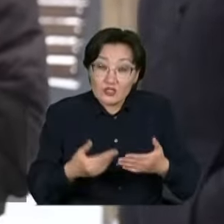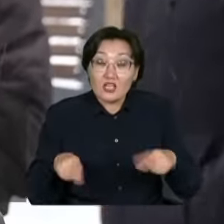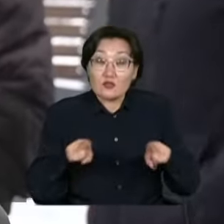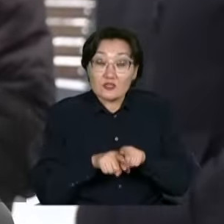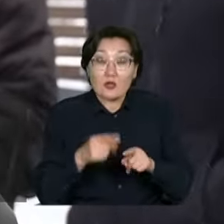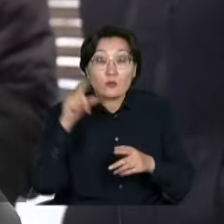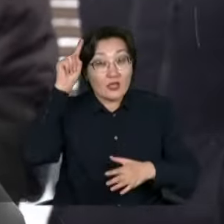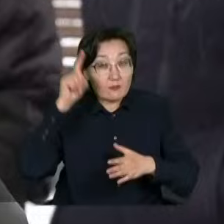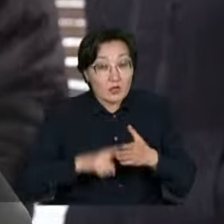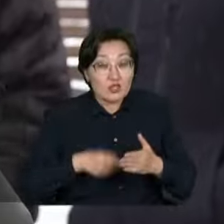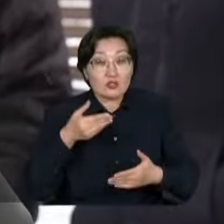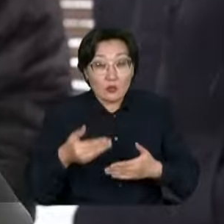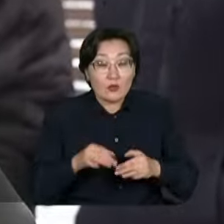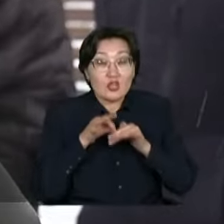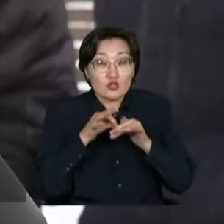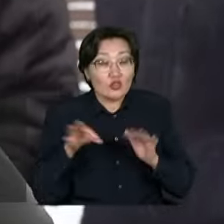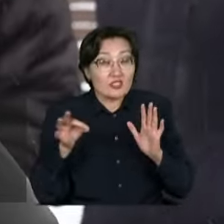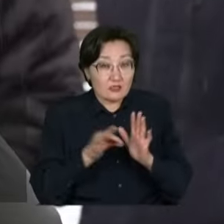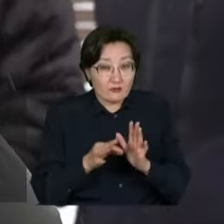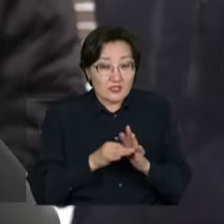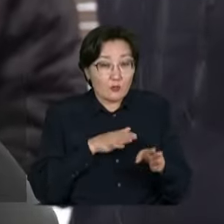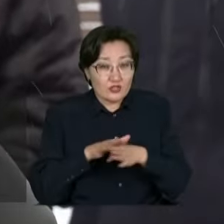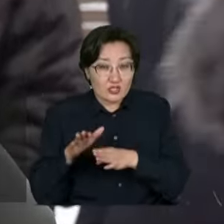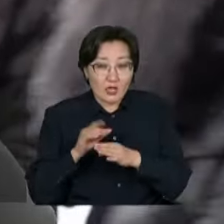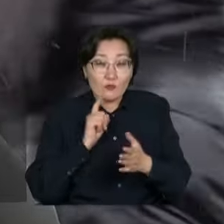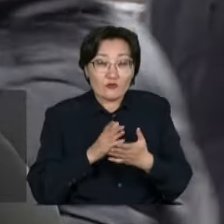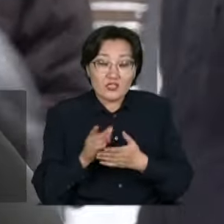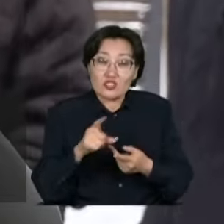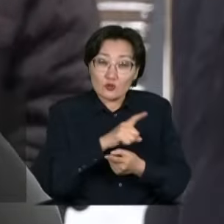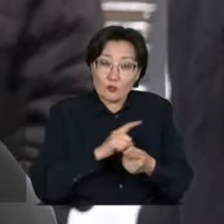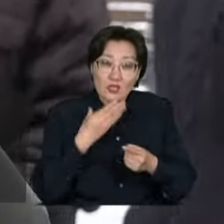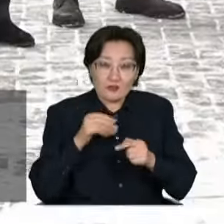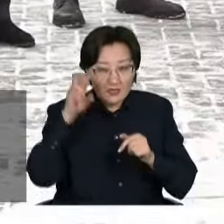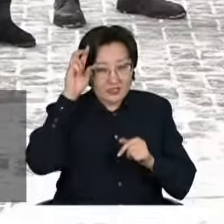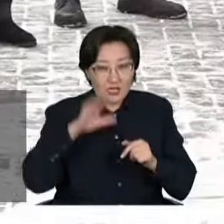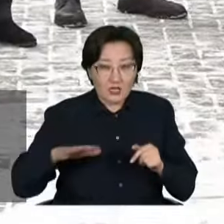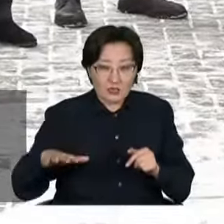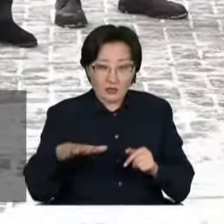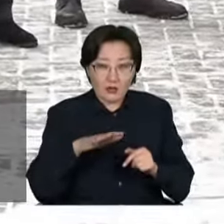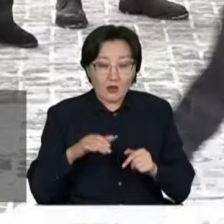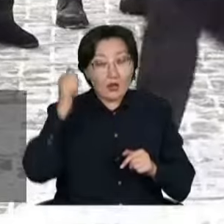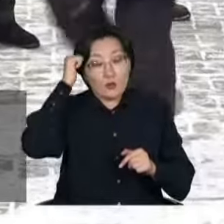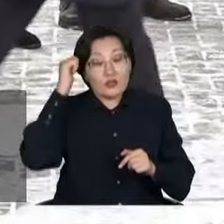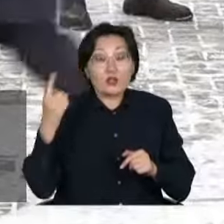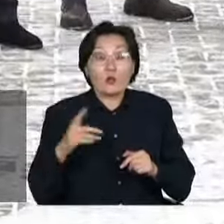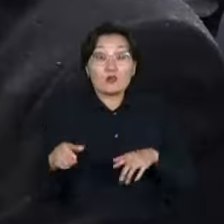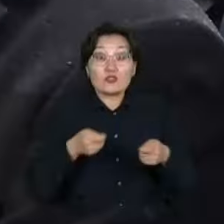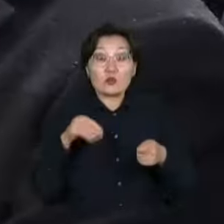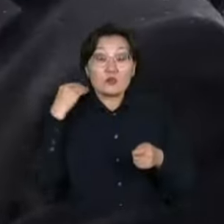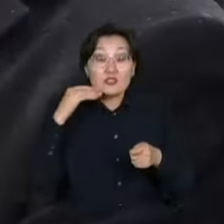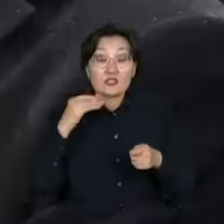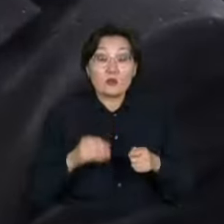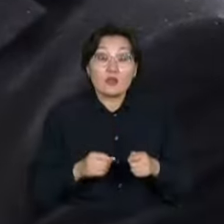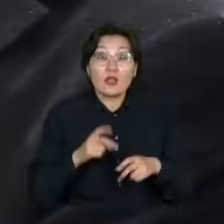такими уверенными шагами он шел к цели – реализовать политические реформы в своей стране. Памятник первому президенту Турции